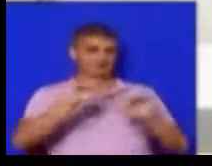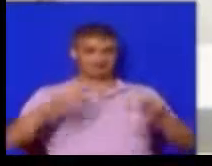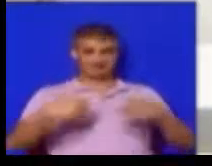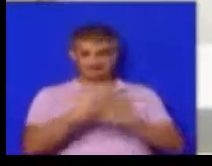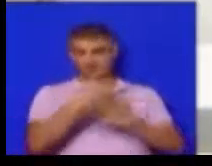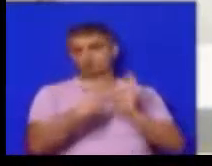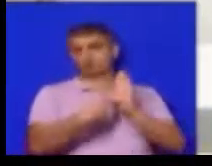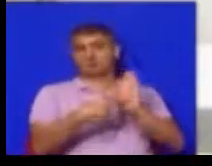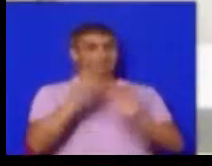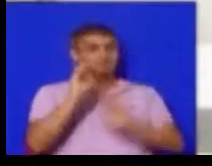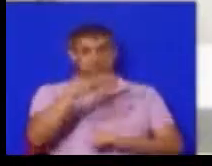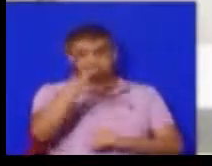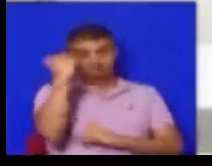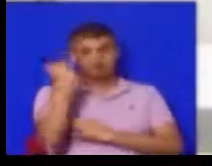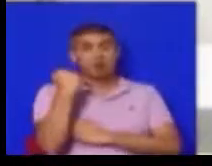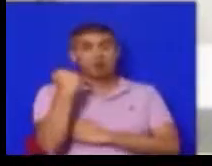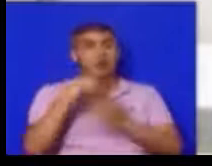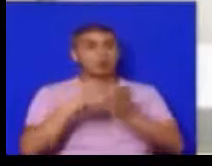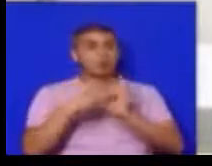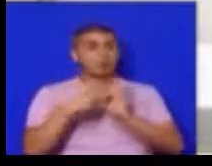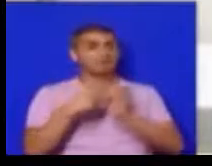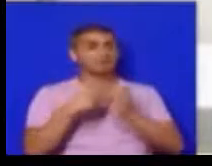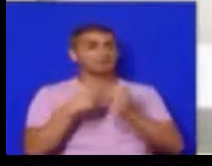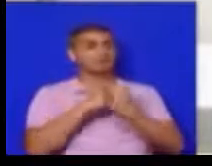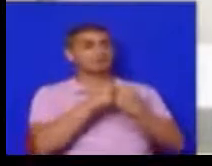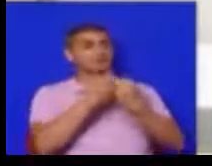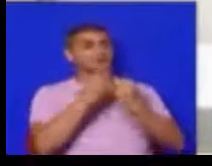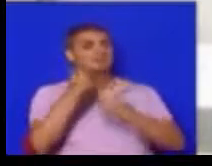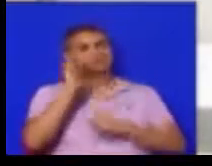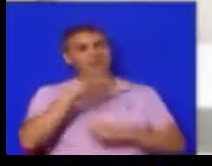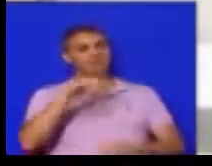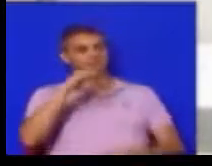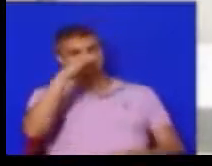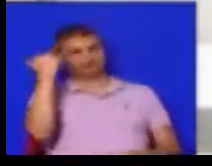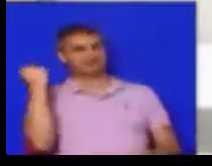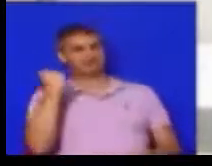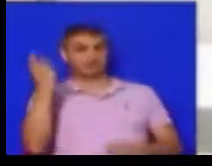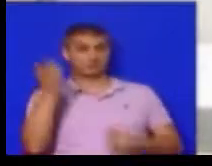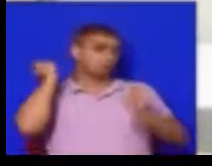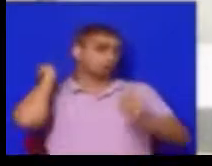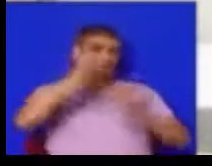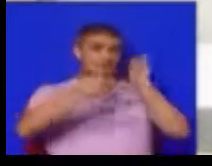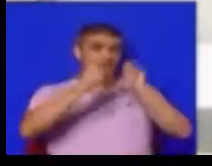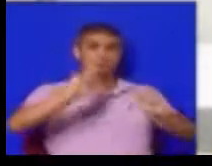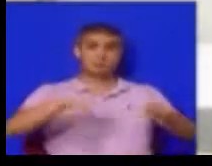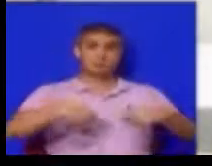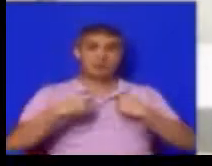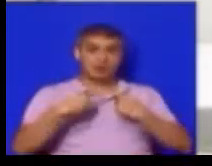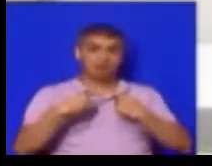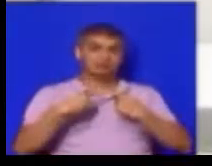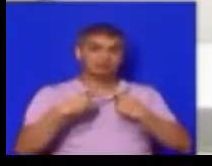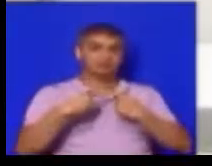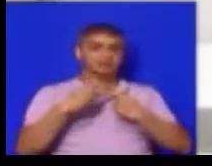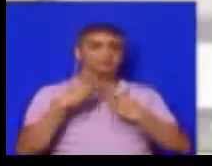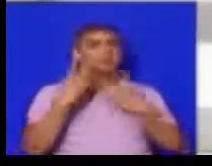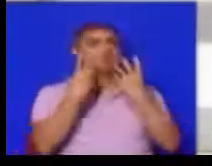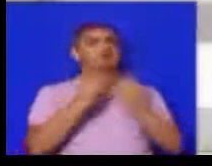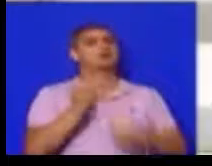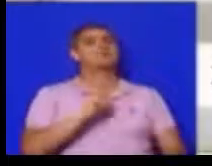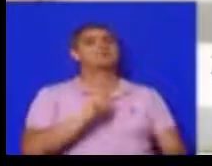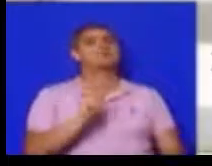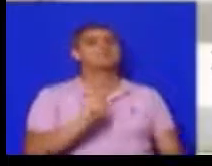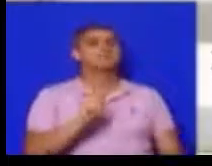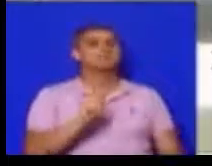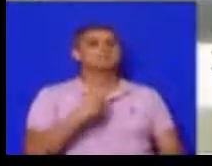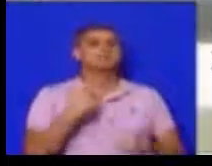לו מספיק כוח פוליטי להתמודד עם השמרנים יותר באיראן, אלה שזרקו עליו אתמול נעליים, ולטובת מי